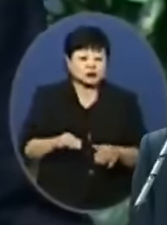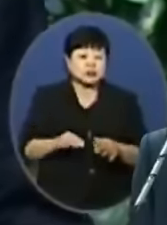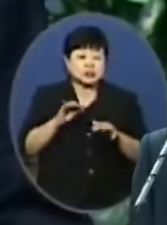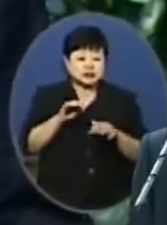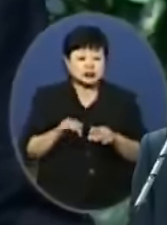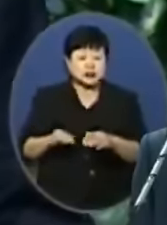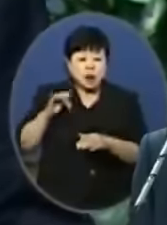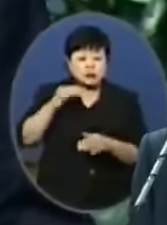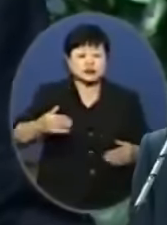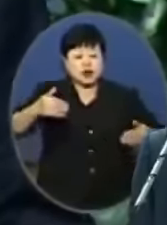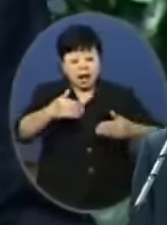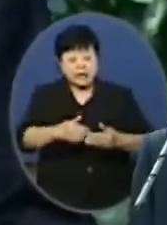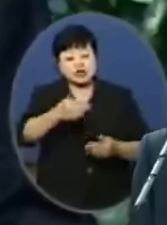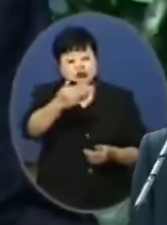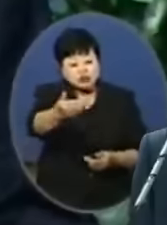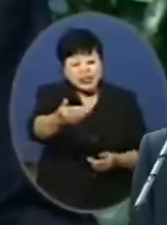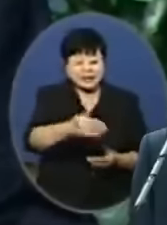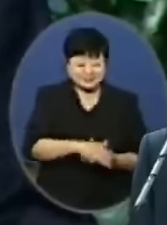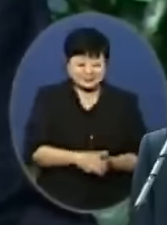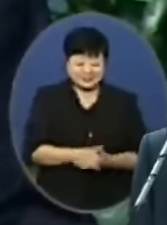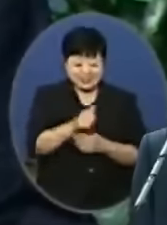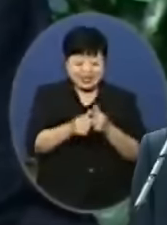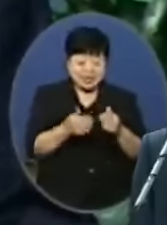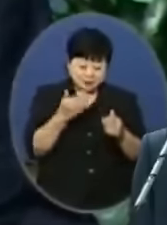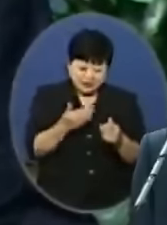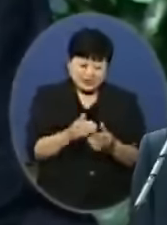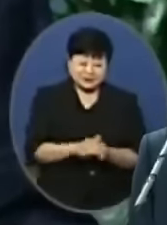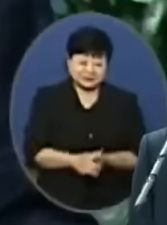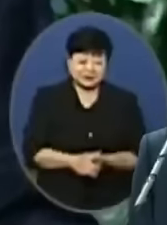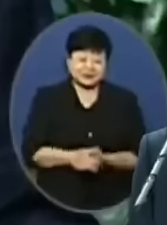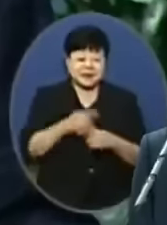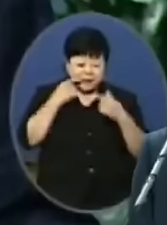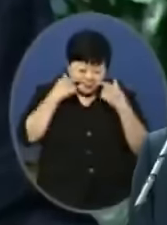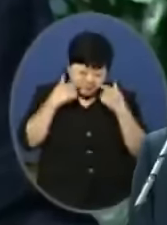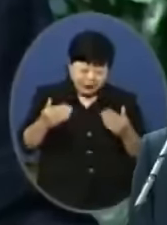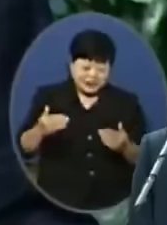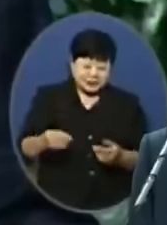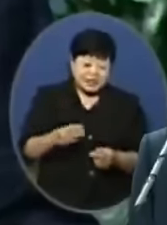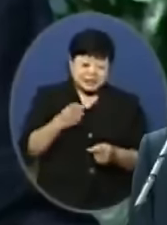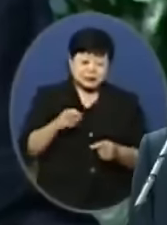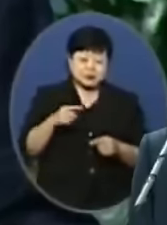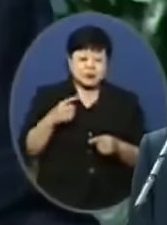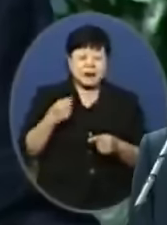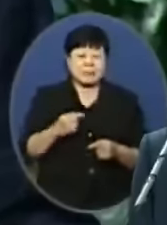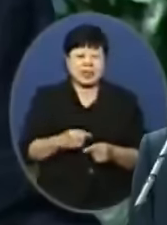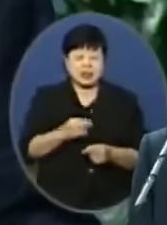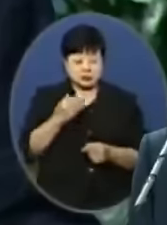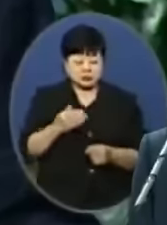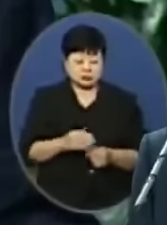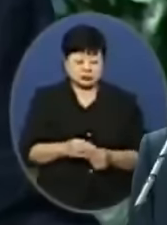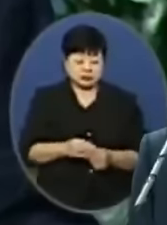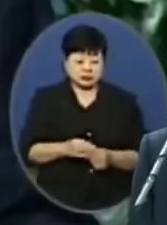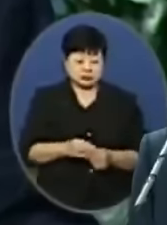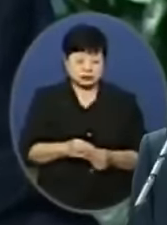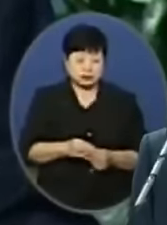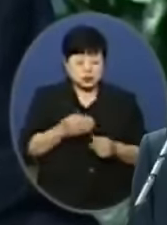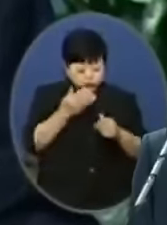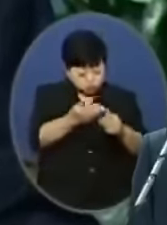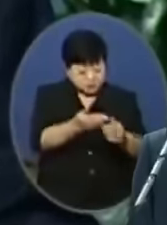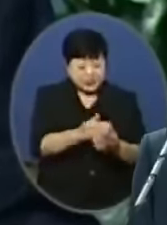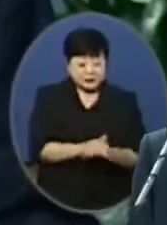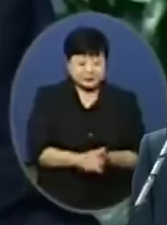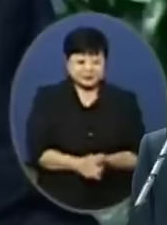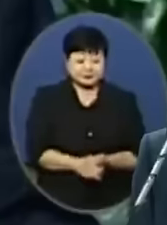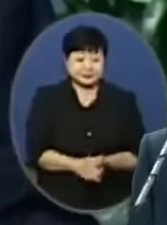흔들어 넘치게 해서 안겨주리라. 하나님은 반드시 30배, 60배, 100배가 되어서 우리에게 주는